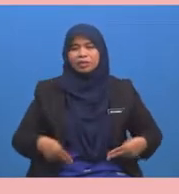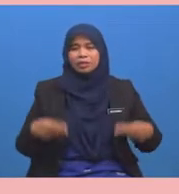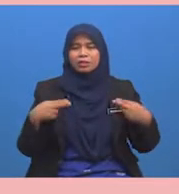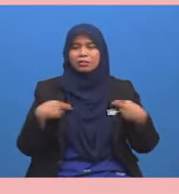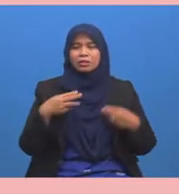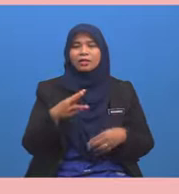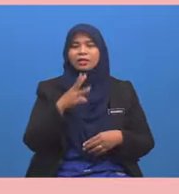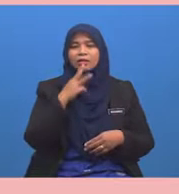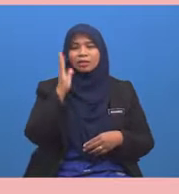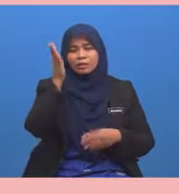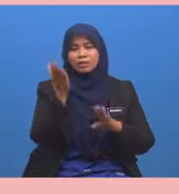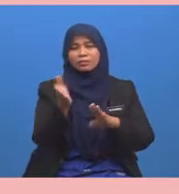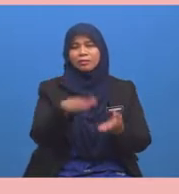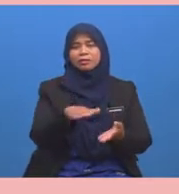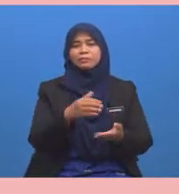hidupan akuatik mati.